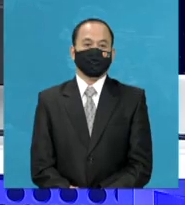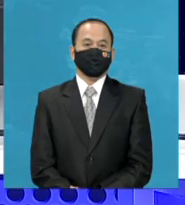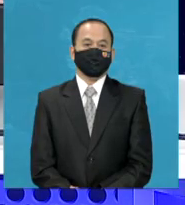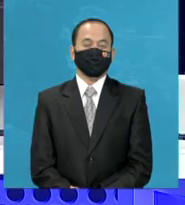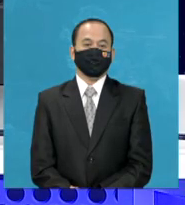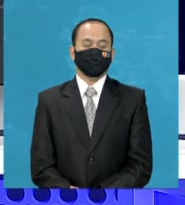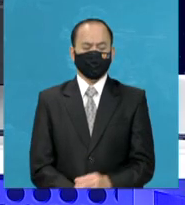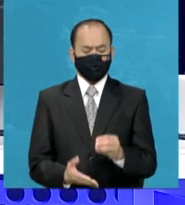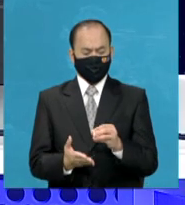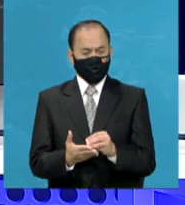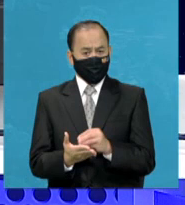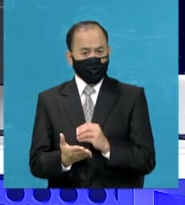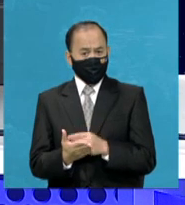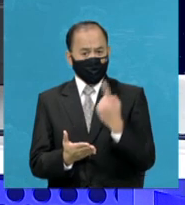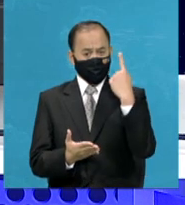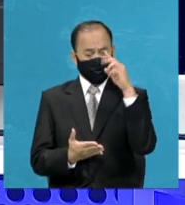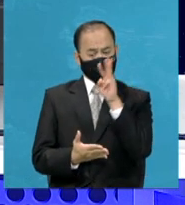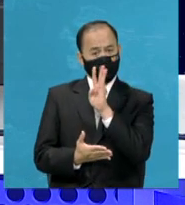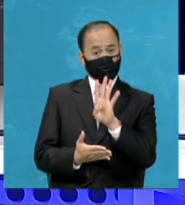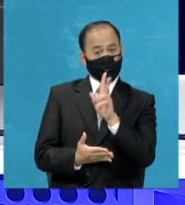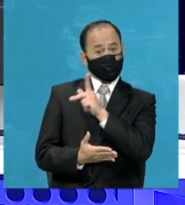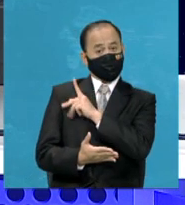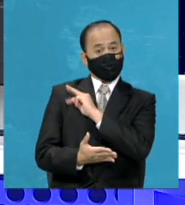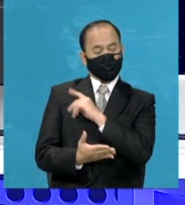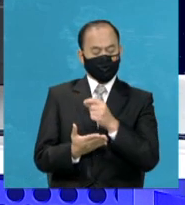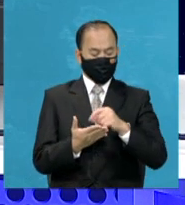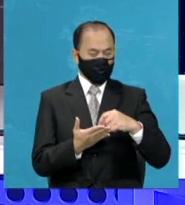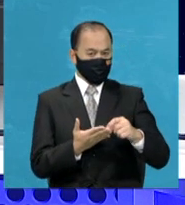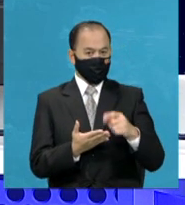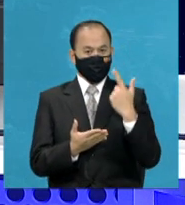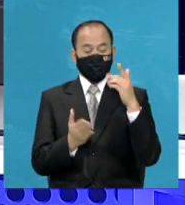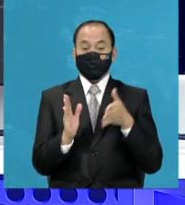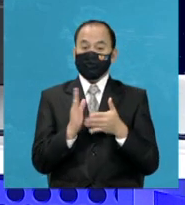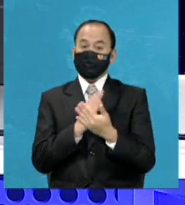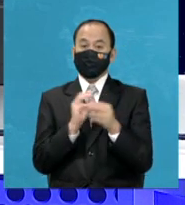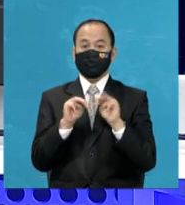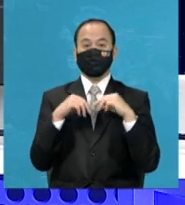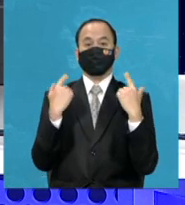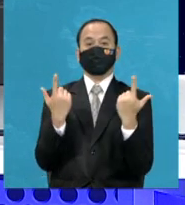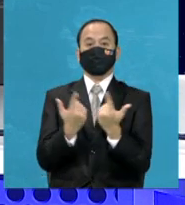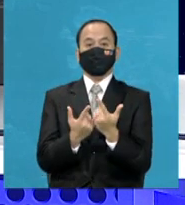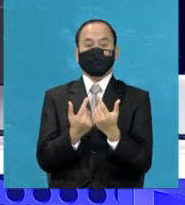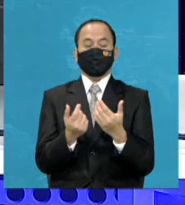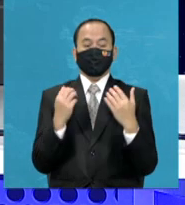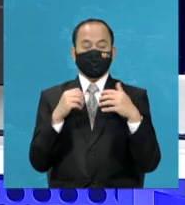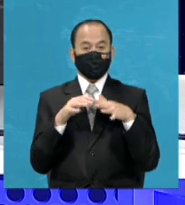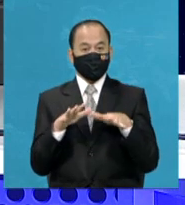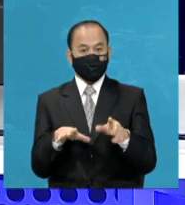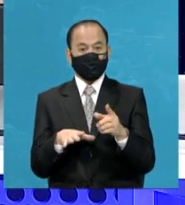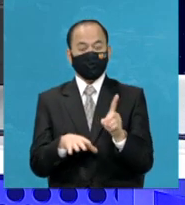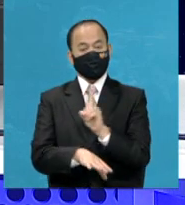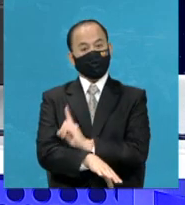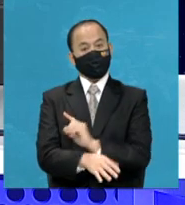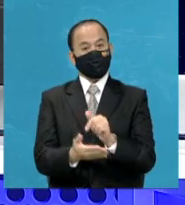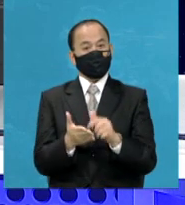di peruntukan bagi empat buah Kementerian diluluskan oleh majelis masyarakat negara yang bersidang bagi hari kelima